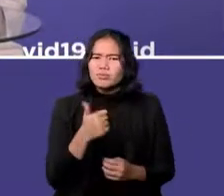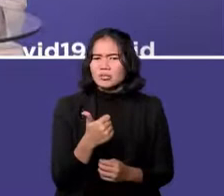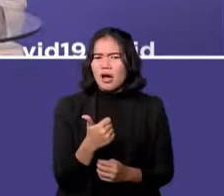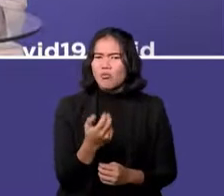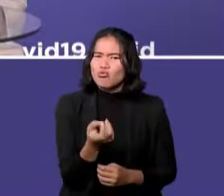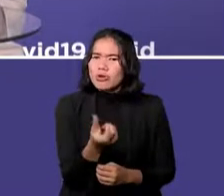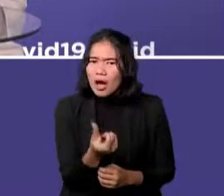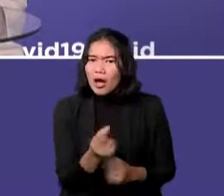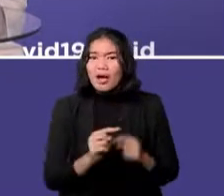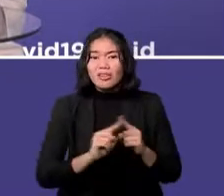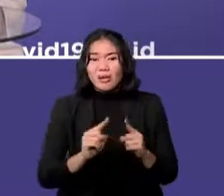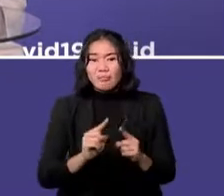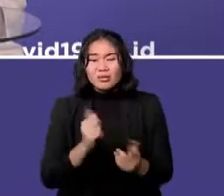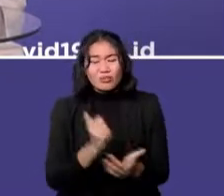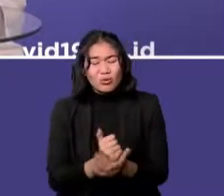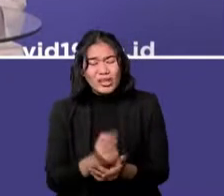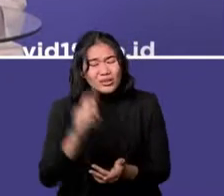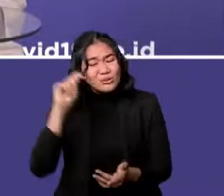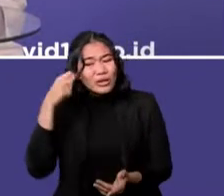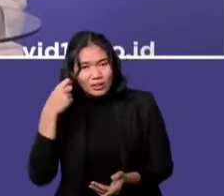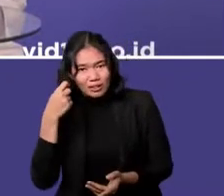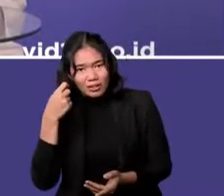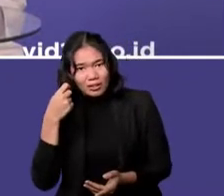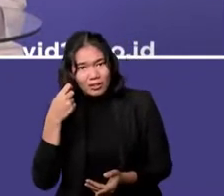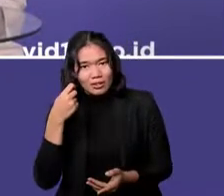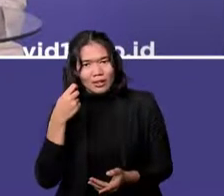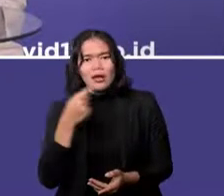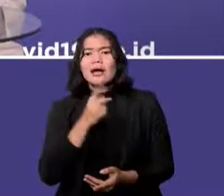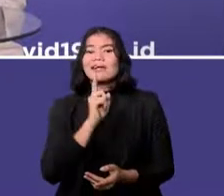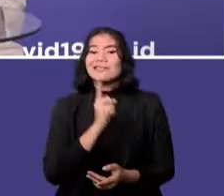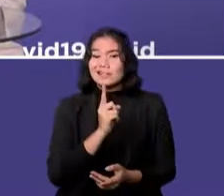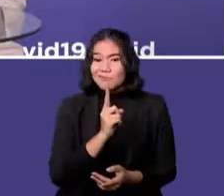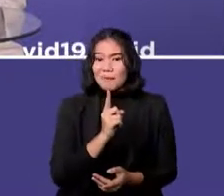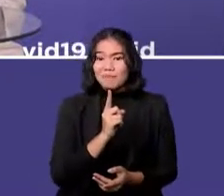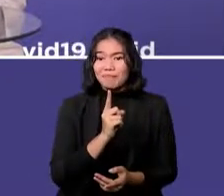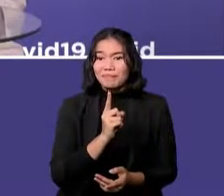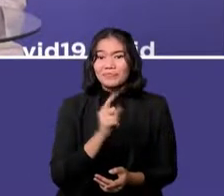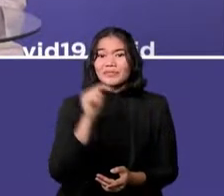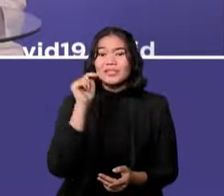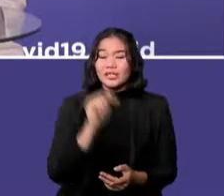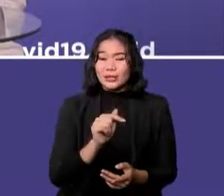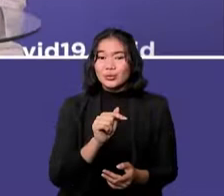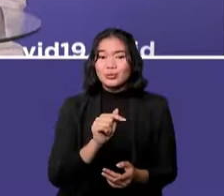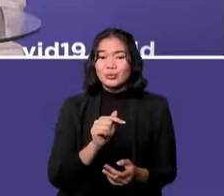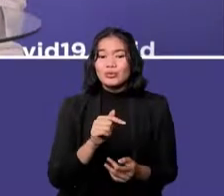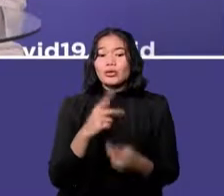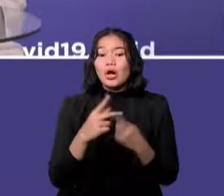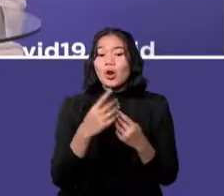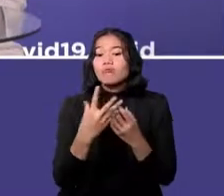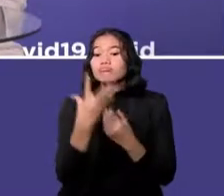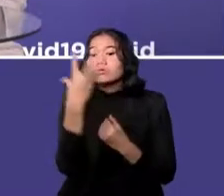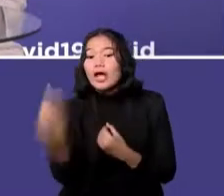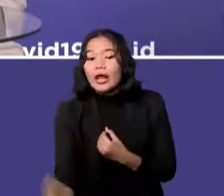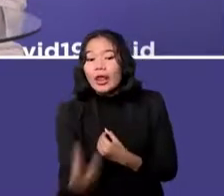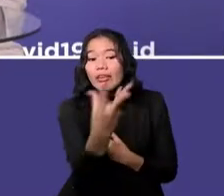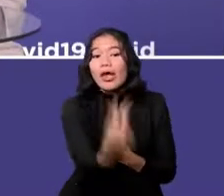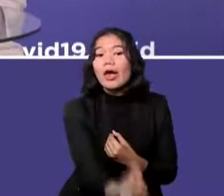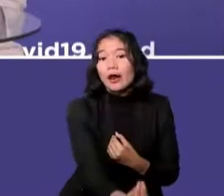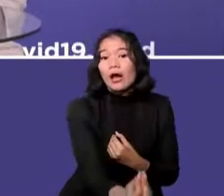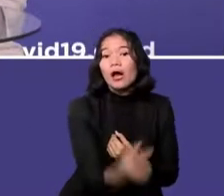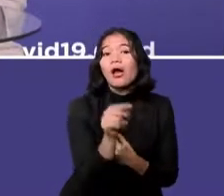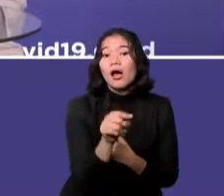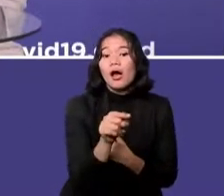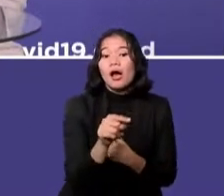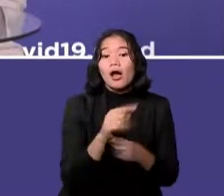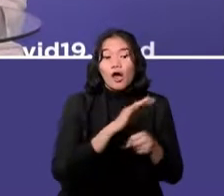itu tidak mudah. Terutama kalau itu sudah sampai ke akar rumput, ke daerah-daerah, ya, di mana mengenai